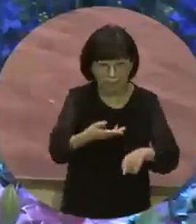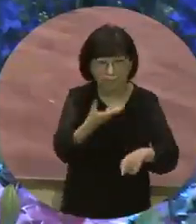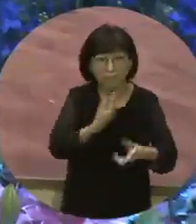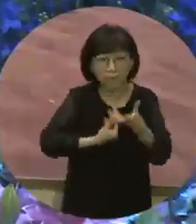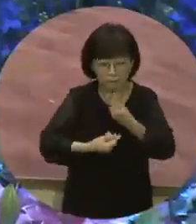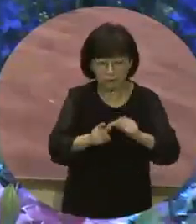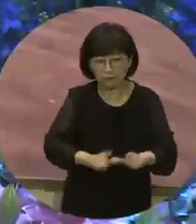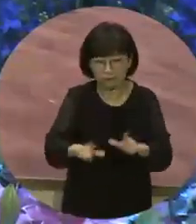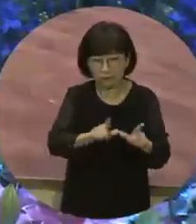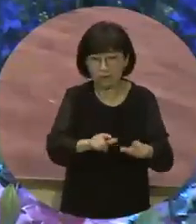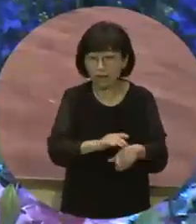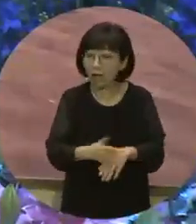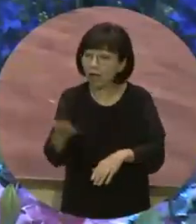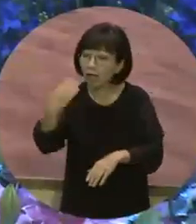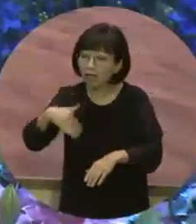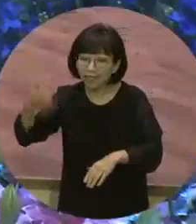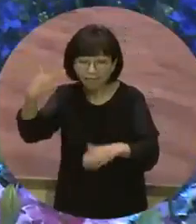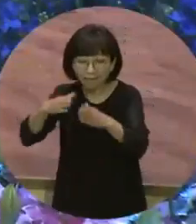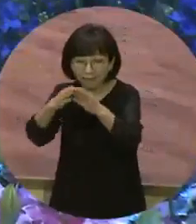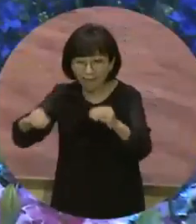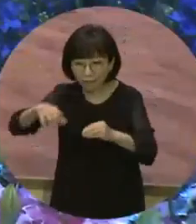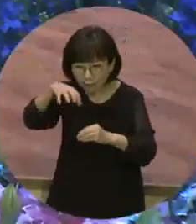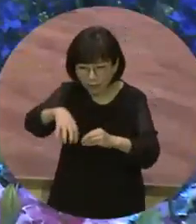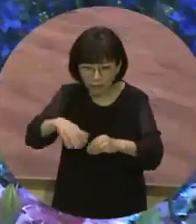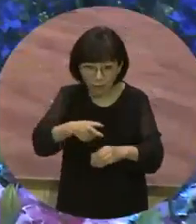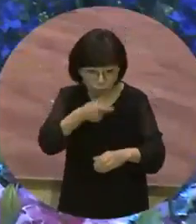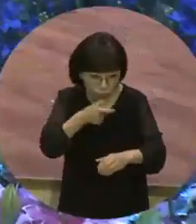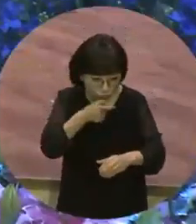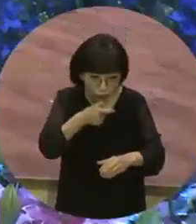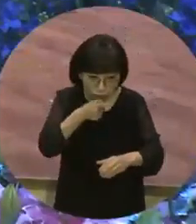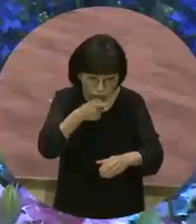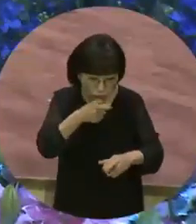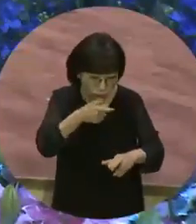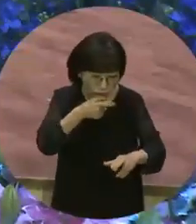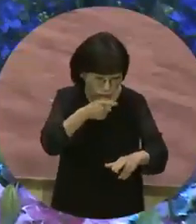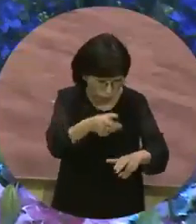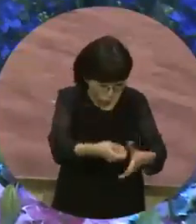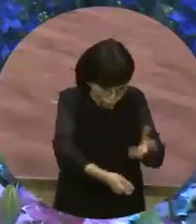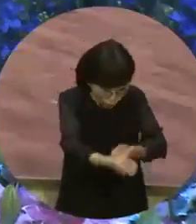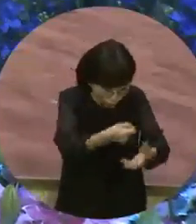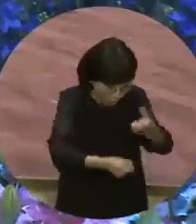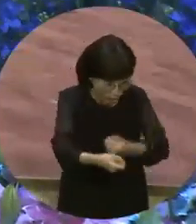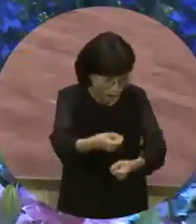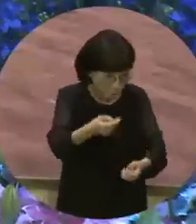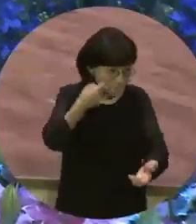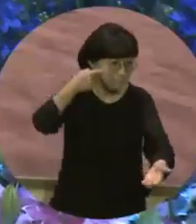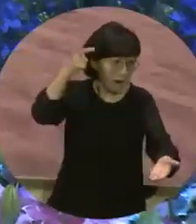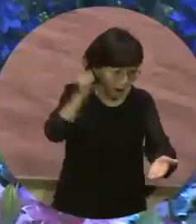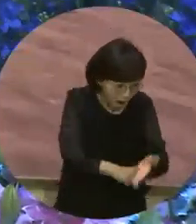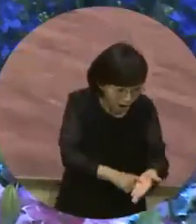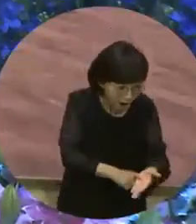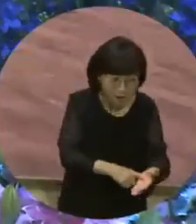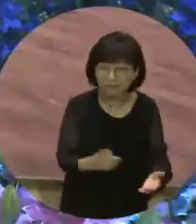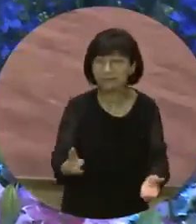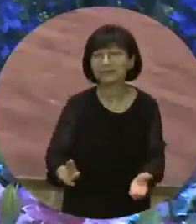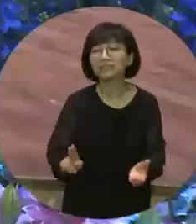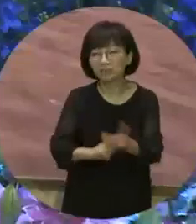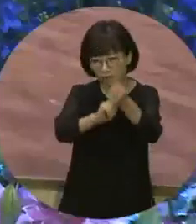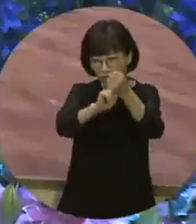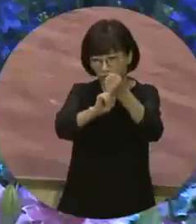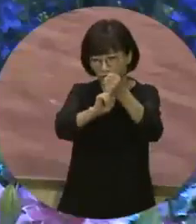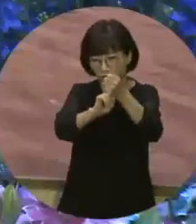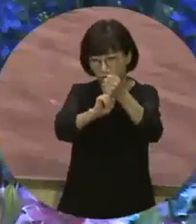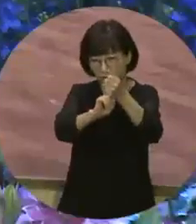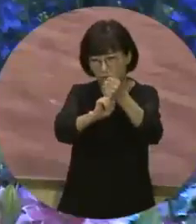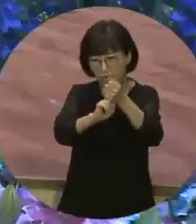당시, 이 당시는요, 우물 하나에 물이 나온다. 팔산에 땅을 파태 물이 나온다. 기적이에요, 기적. 근데